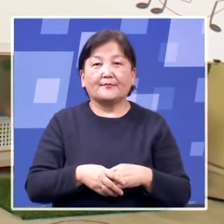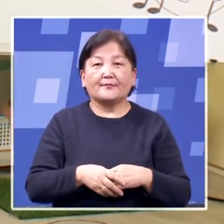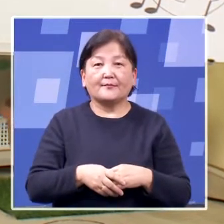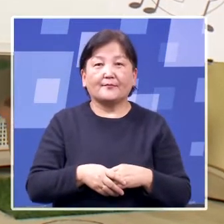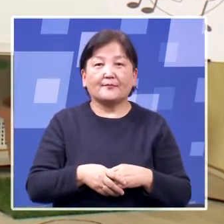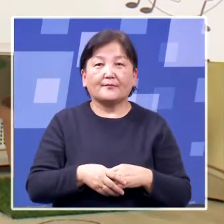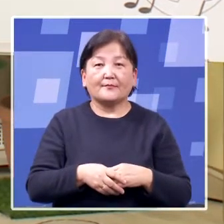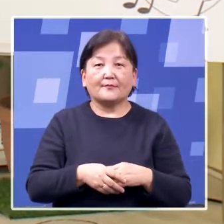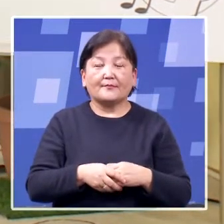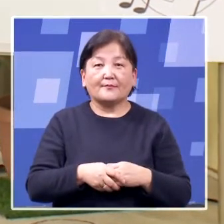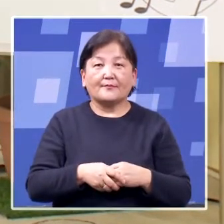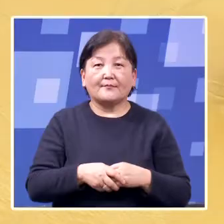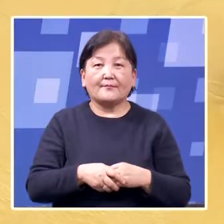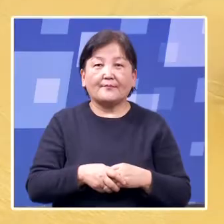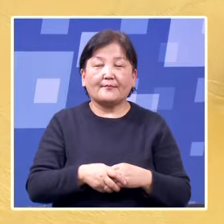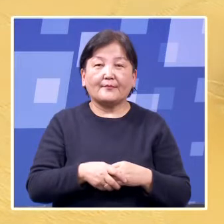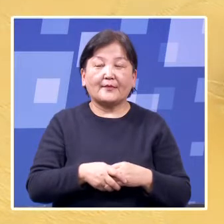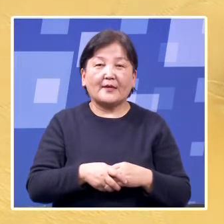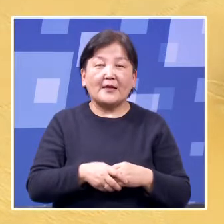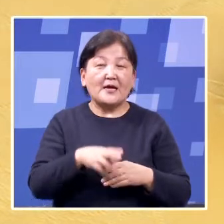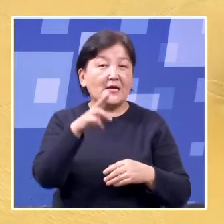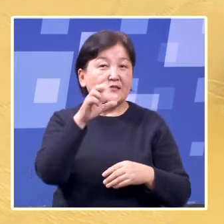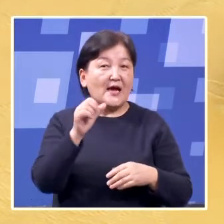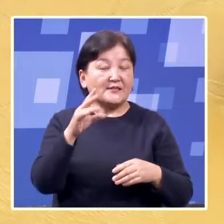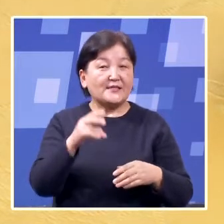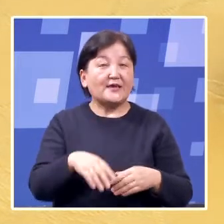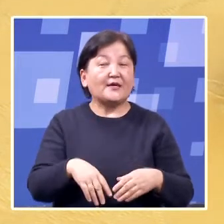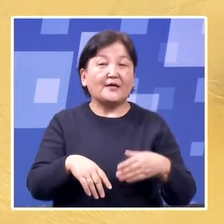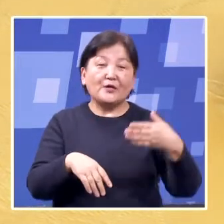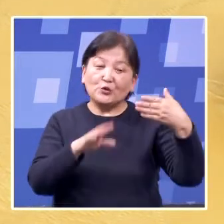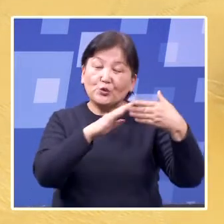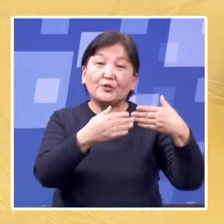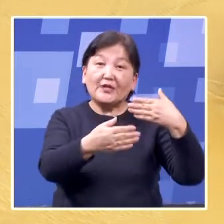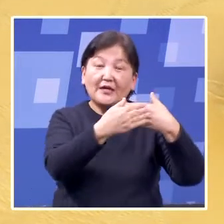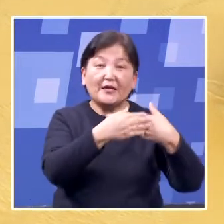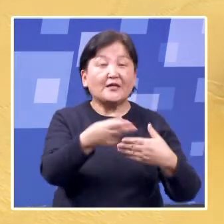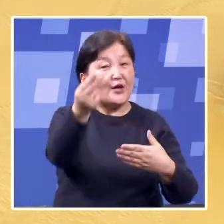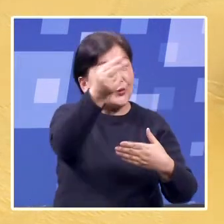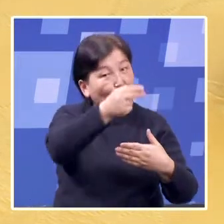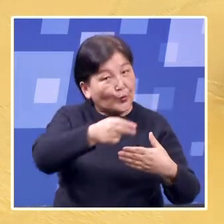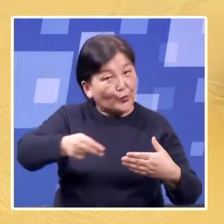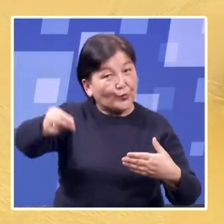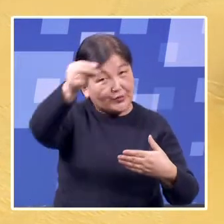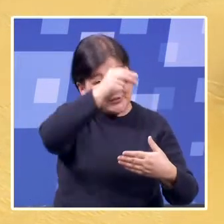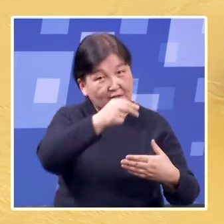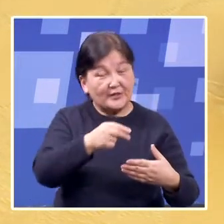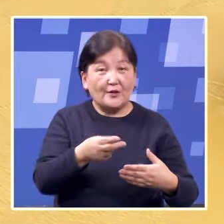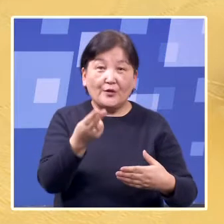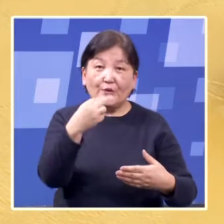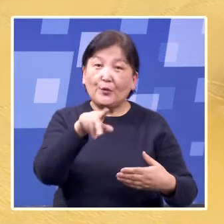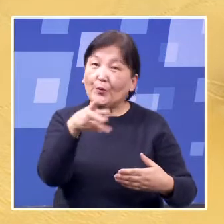За, цаасныхаа зүүн дээд талд тугуй дүрс зураарай хүүхдүүдээ. Тугуй дүрс.